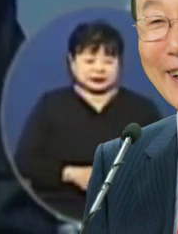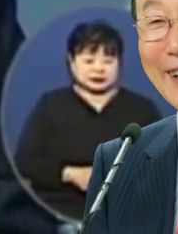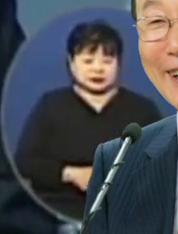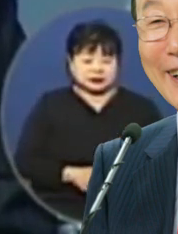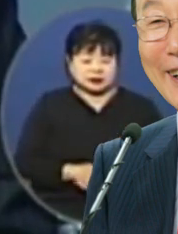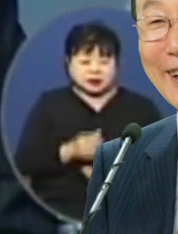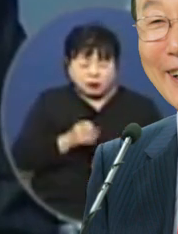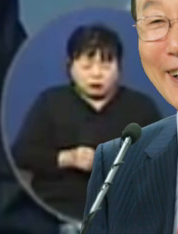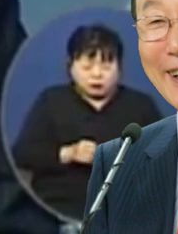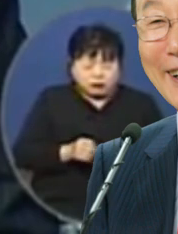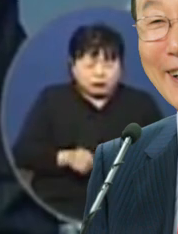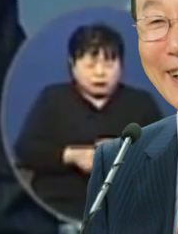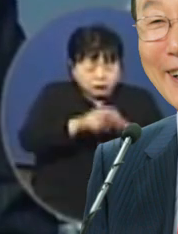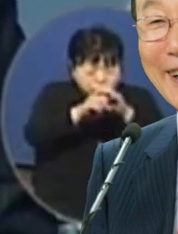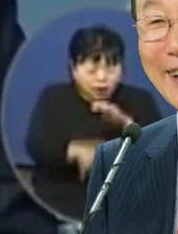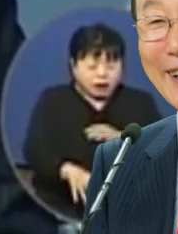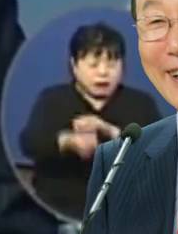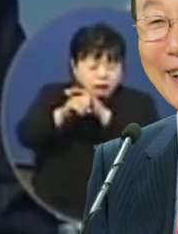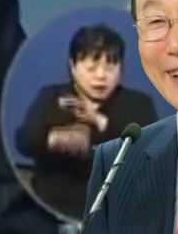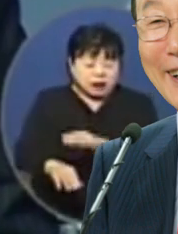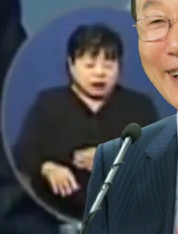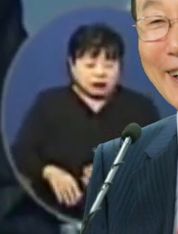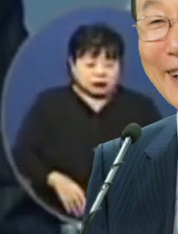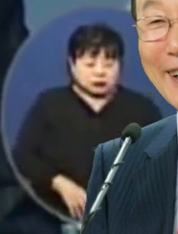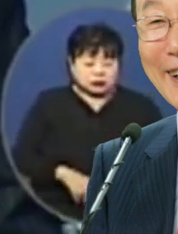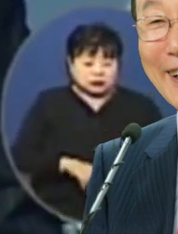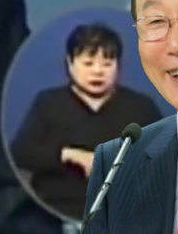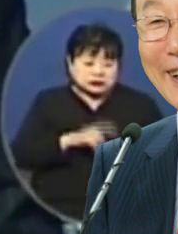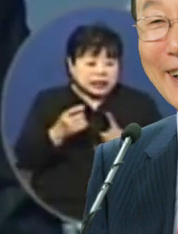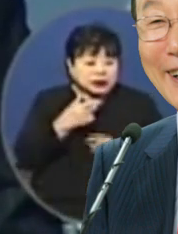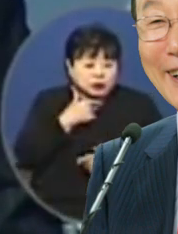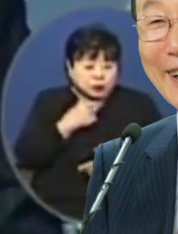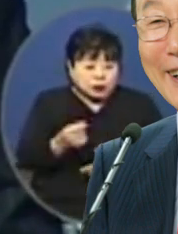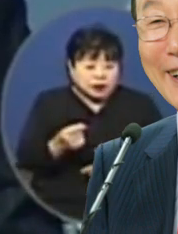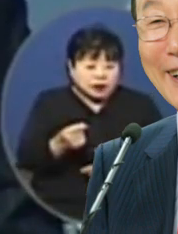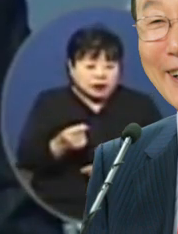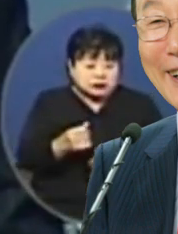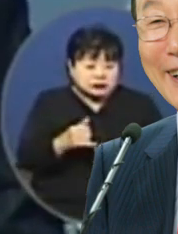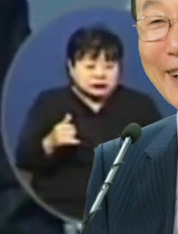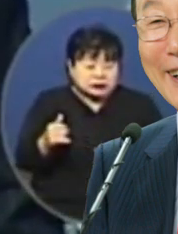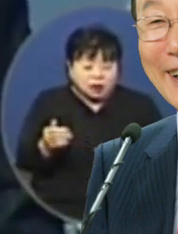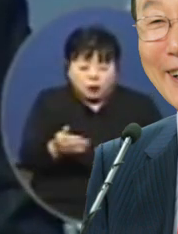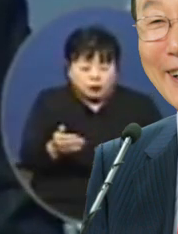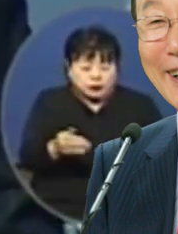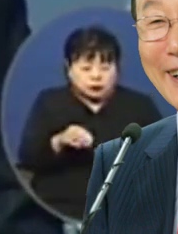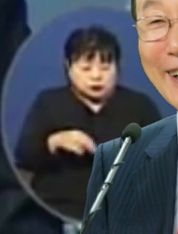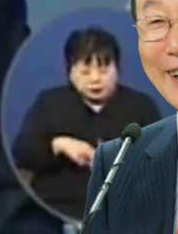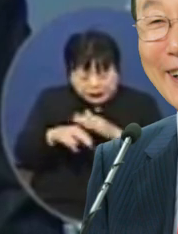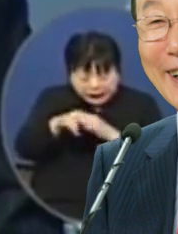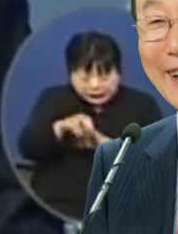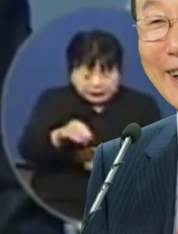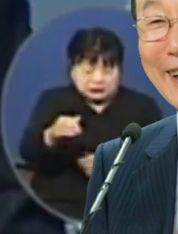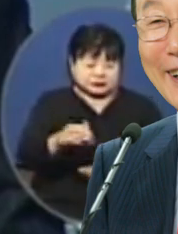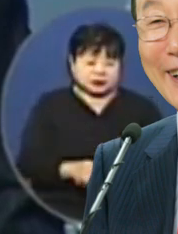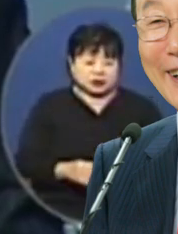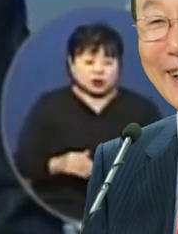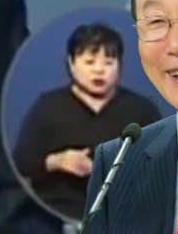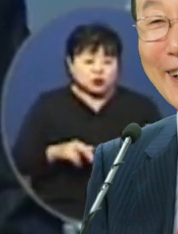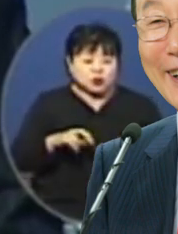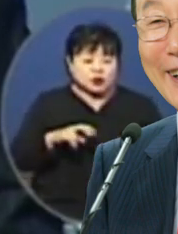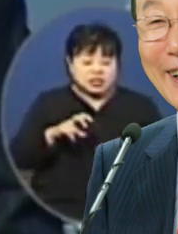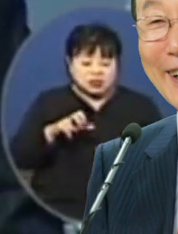폭탄이 떨어져도 살 수 있게 되기 위해서 인구가 조밀하지 않은 곳으로 피난 갔었습니다. 6.25 사변